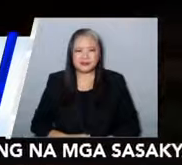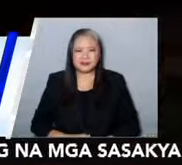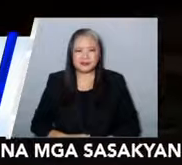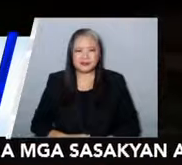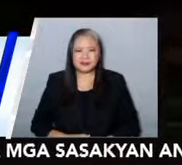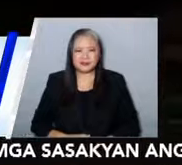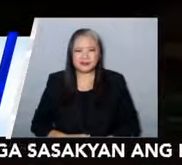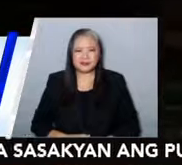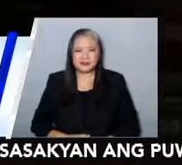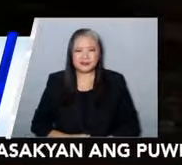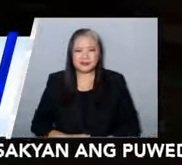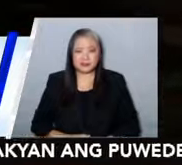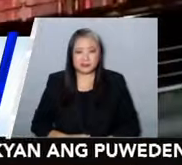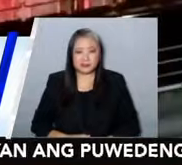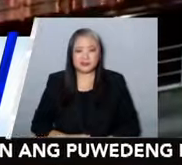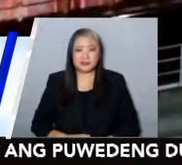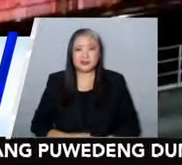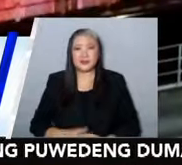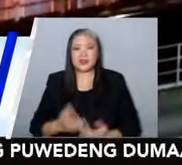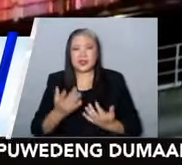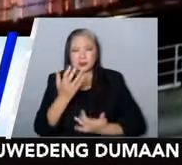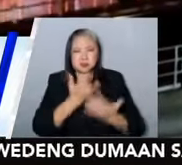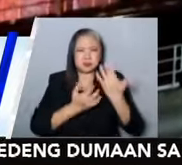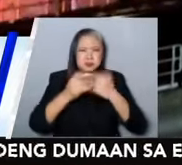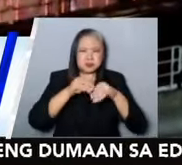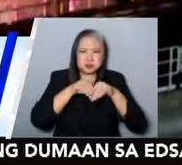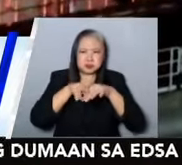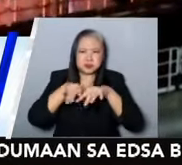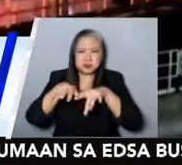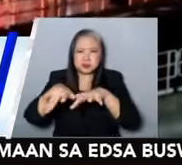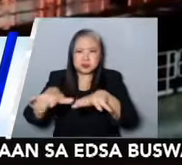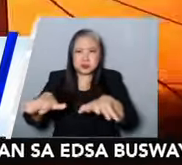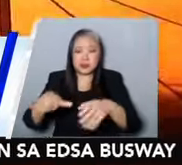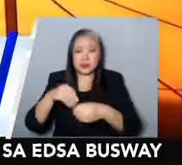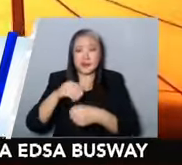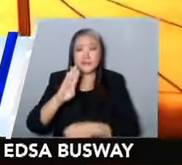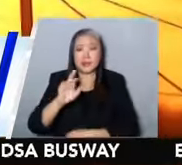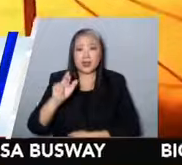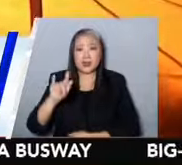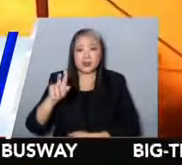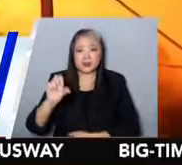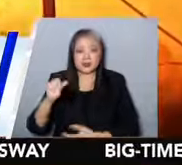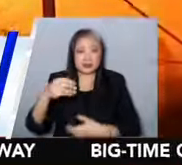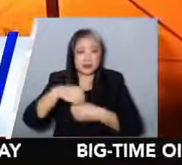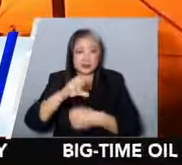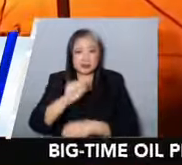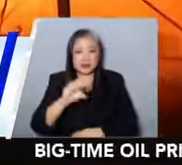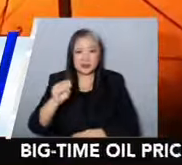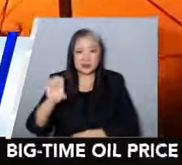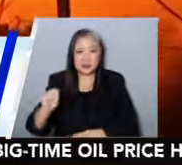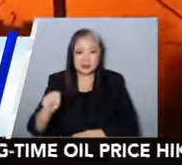Hanggang sa tuluyan ng gumapang ang apoy sa barak sa loob ng SSS compound.